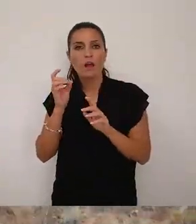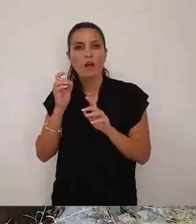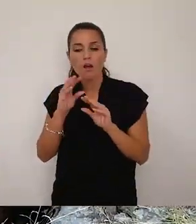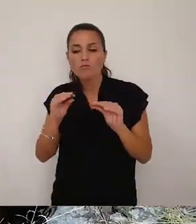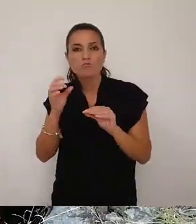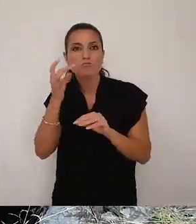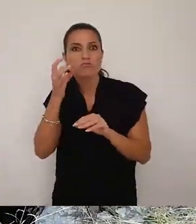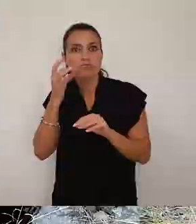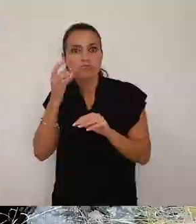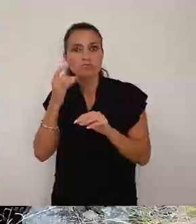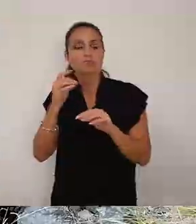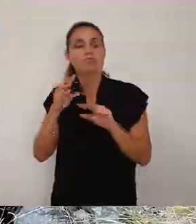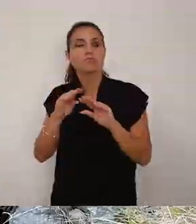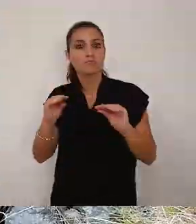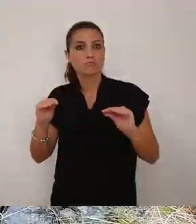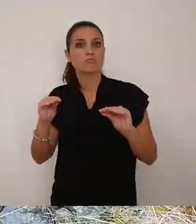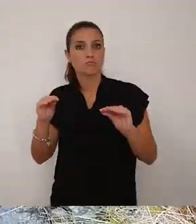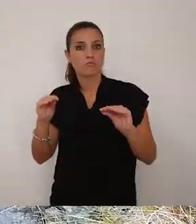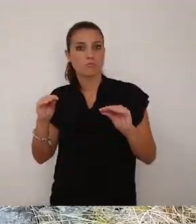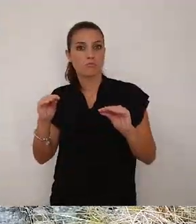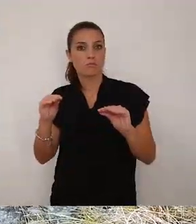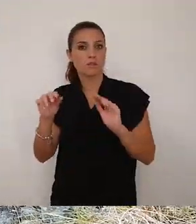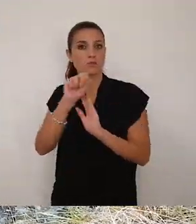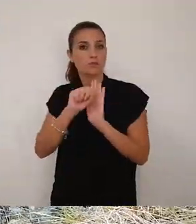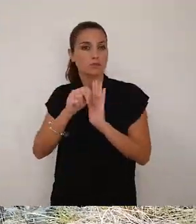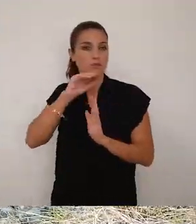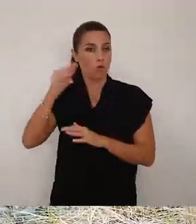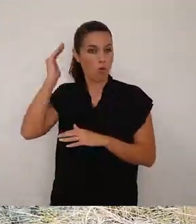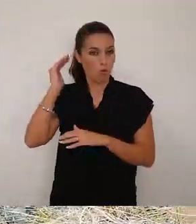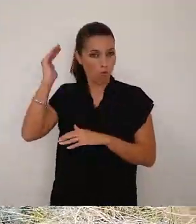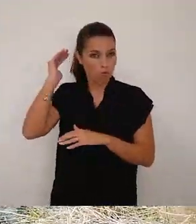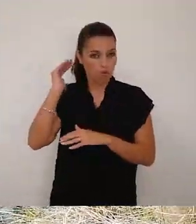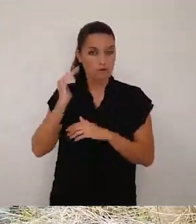alcune associabili alle comunità neandertaliane.